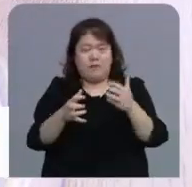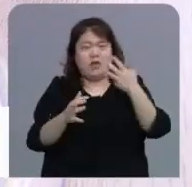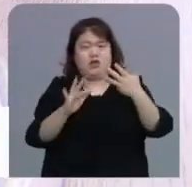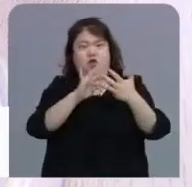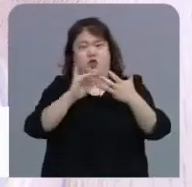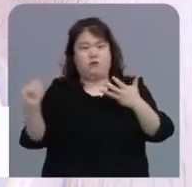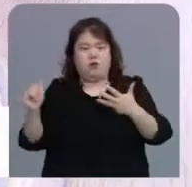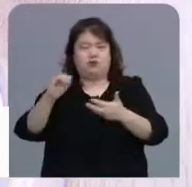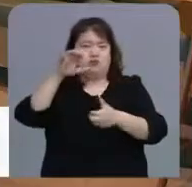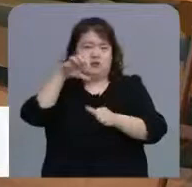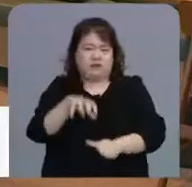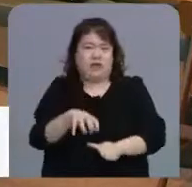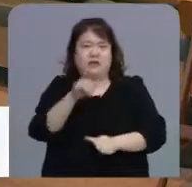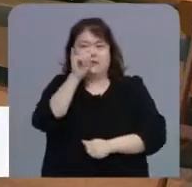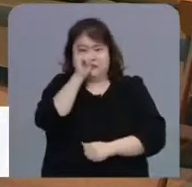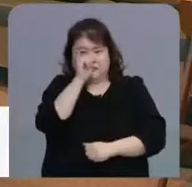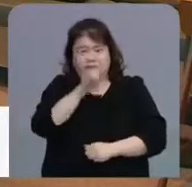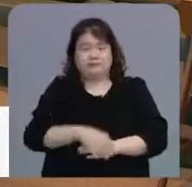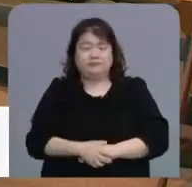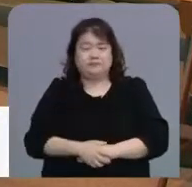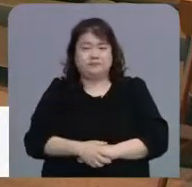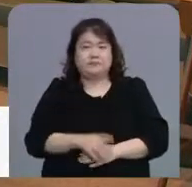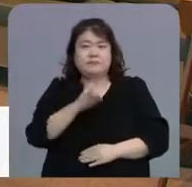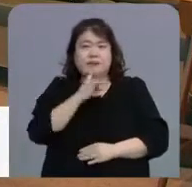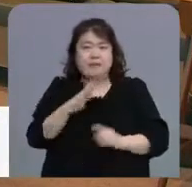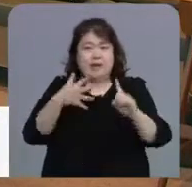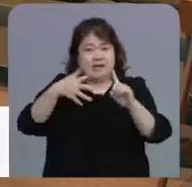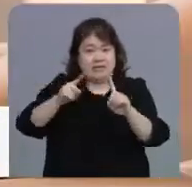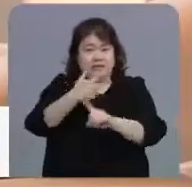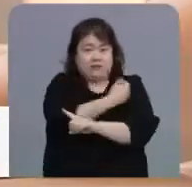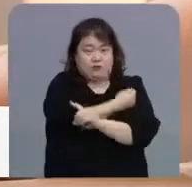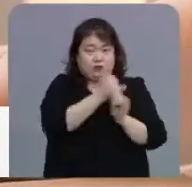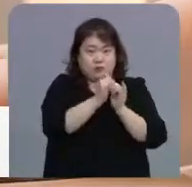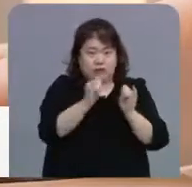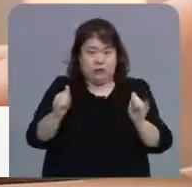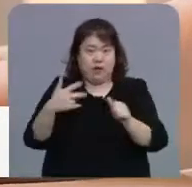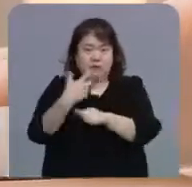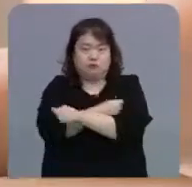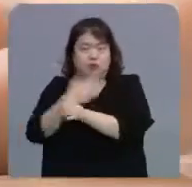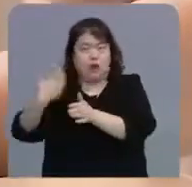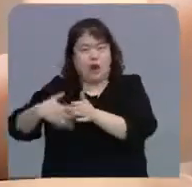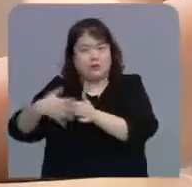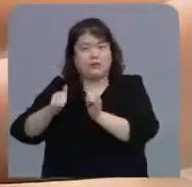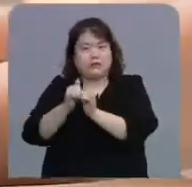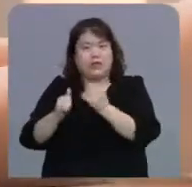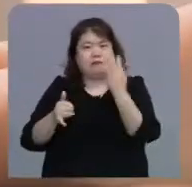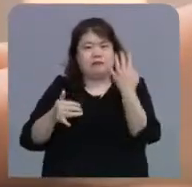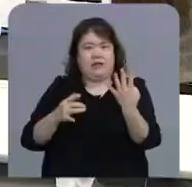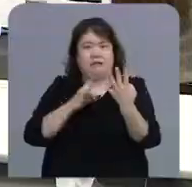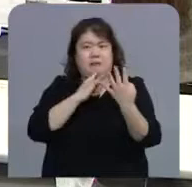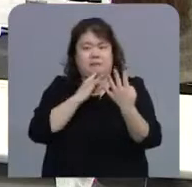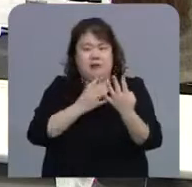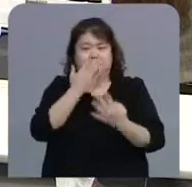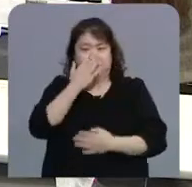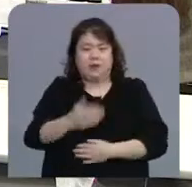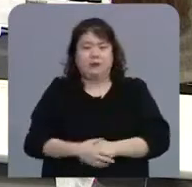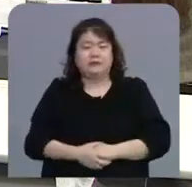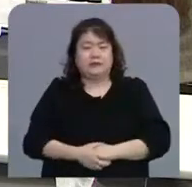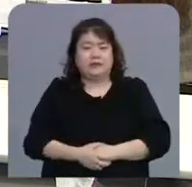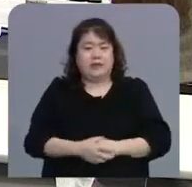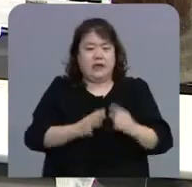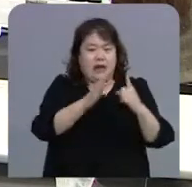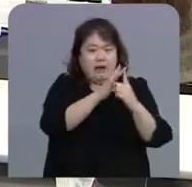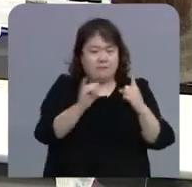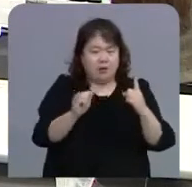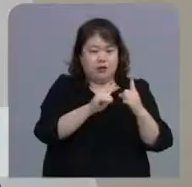사적 모임이 제한됩니다. 다만 1차 접종자와 미접종자는 4명까지만 가능합니다. 한